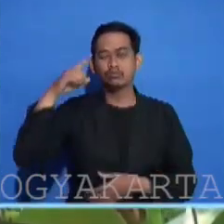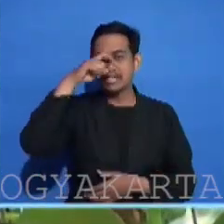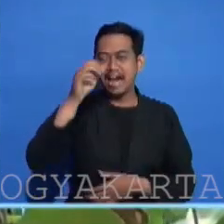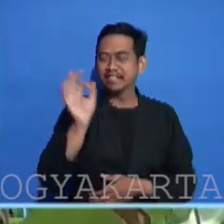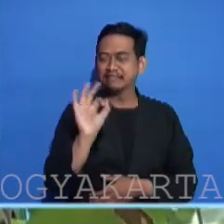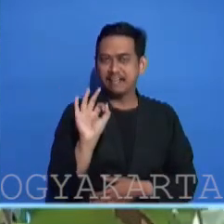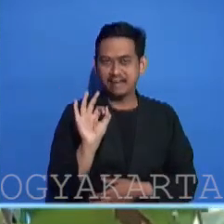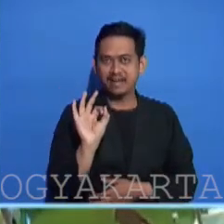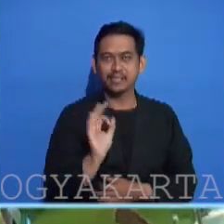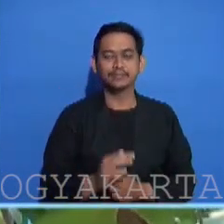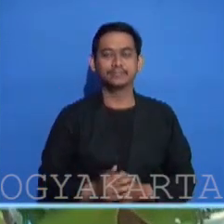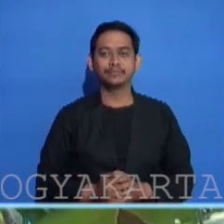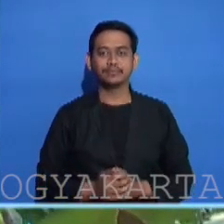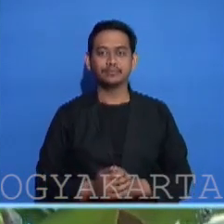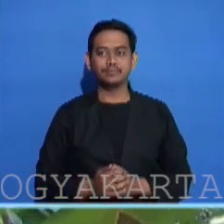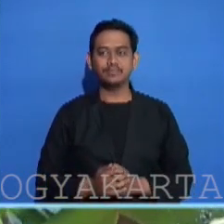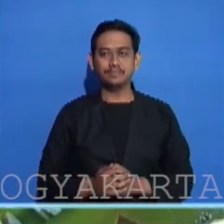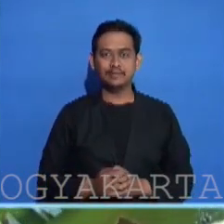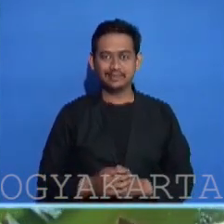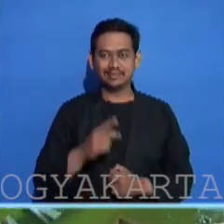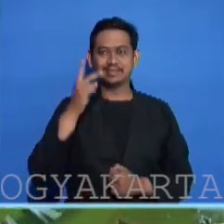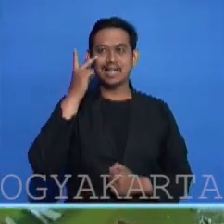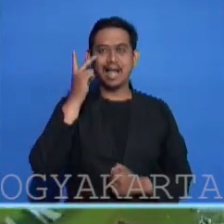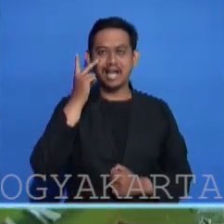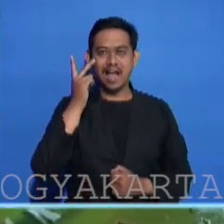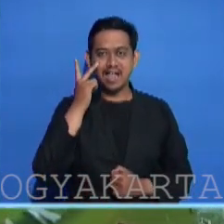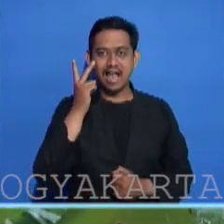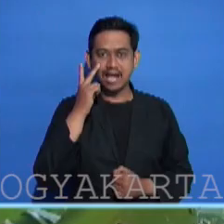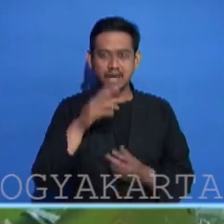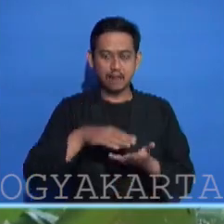budidaya pisang meniko kejawijagi subatos kawanteran